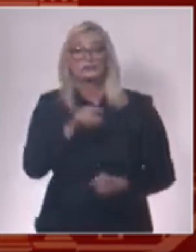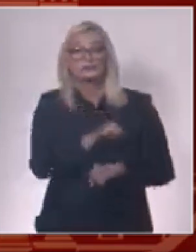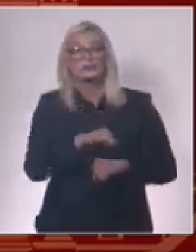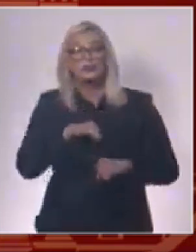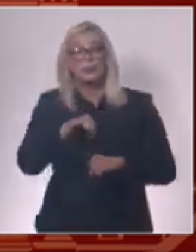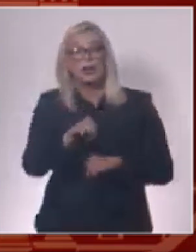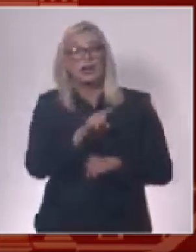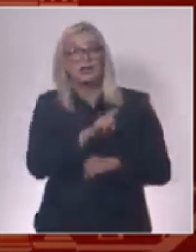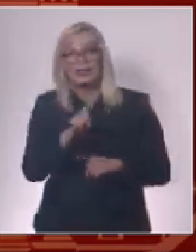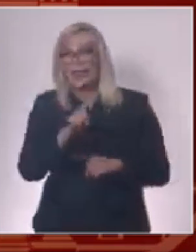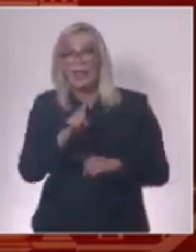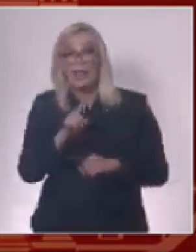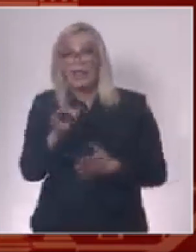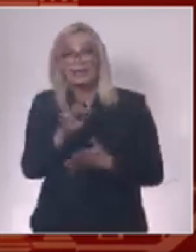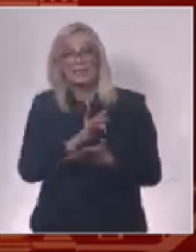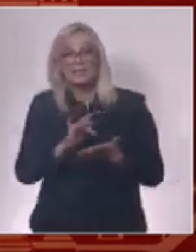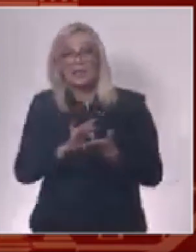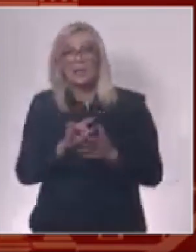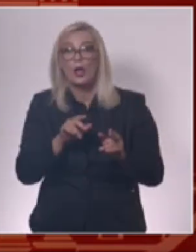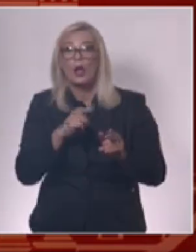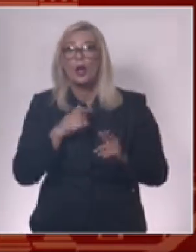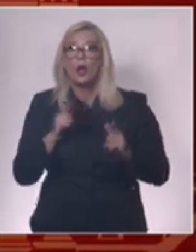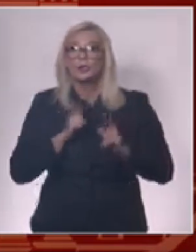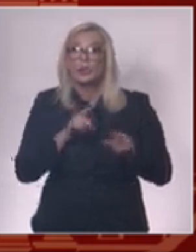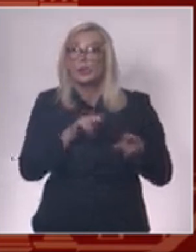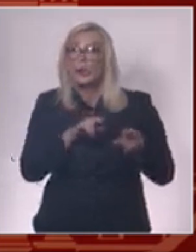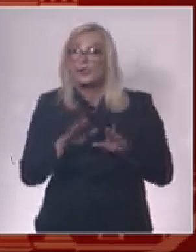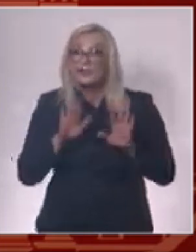цел. Очекуваме иста таква